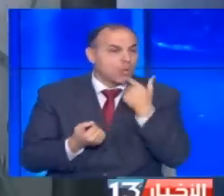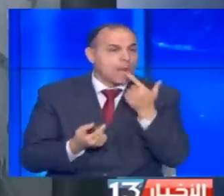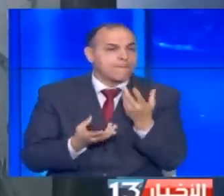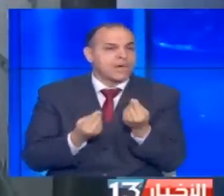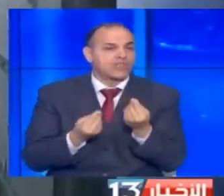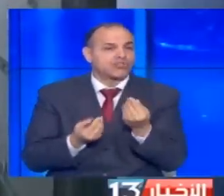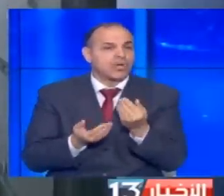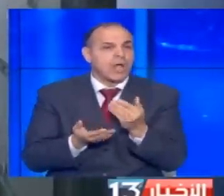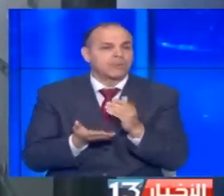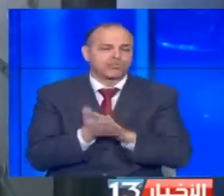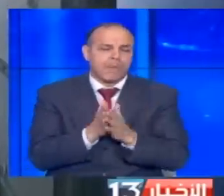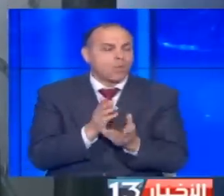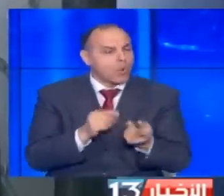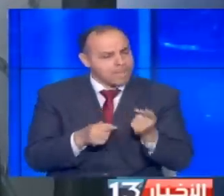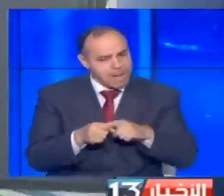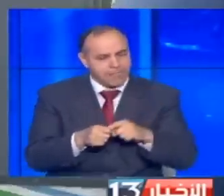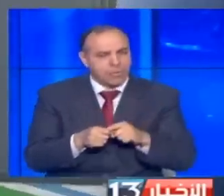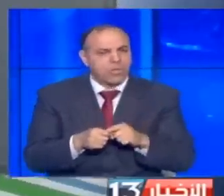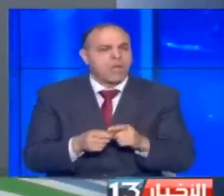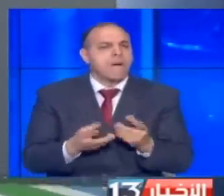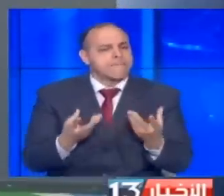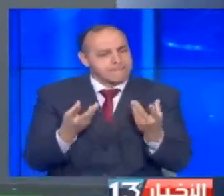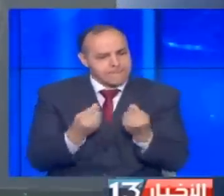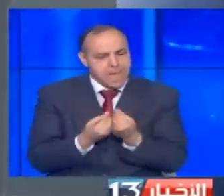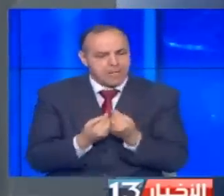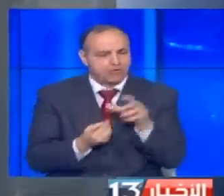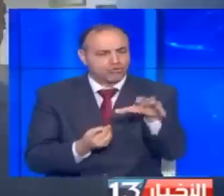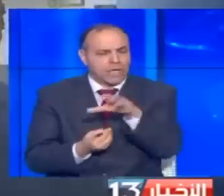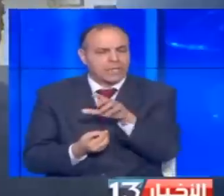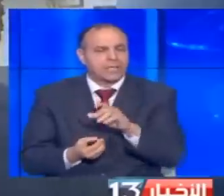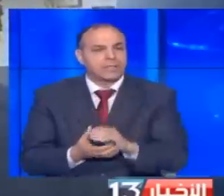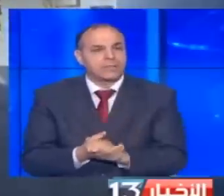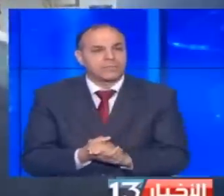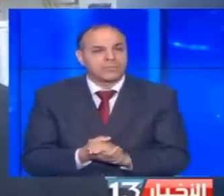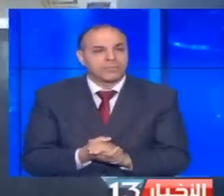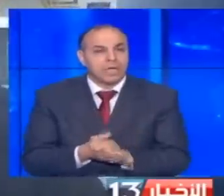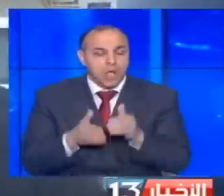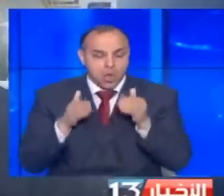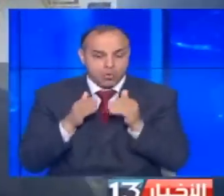من المنظمات والجمعيات بجهه اه